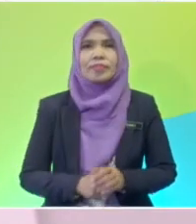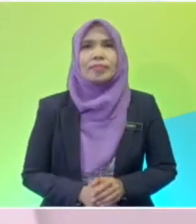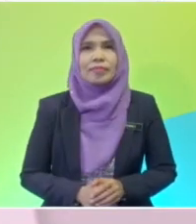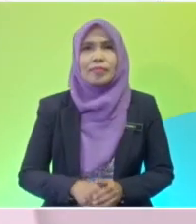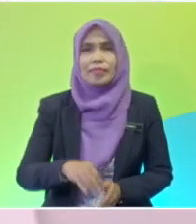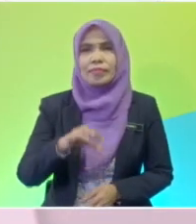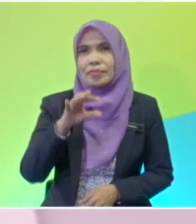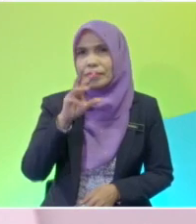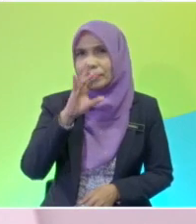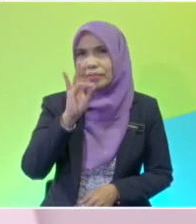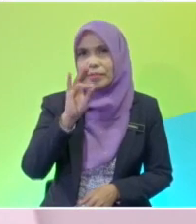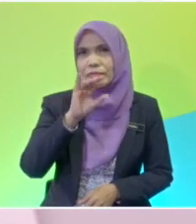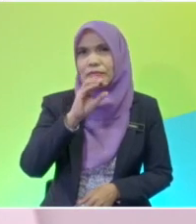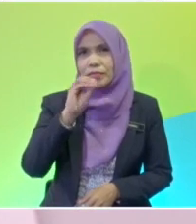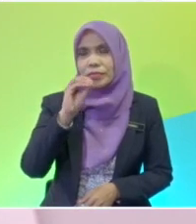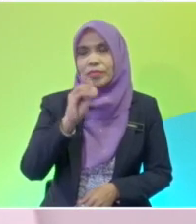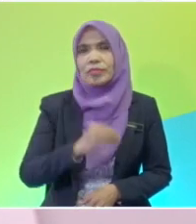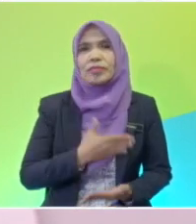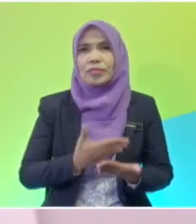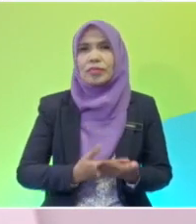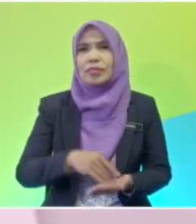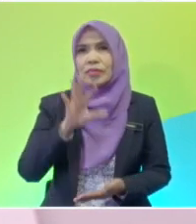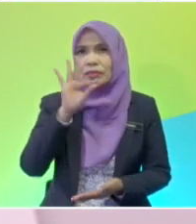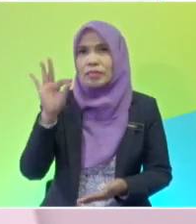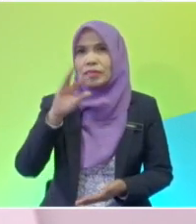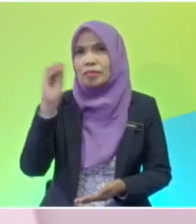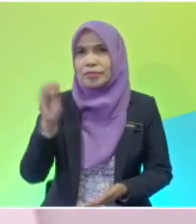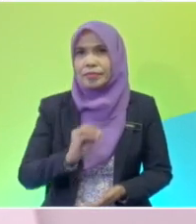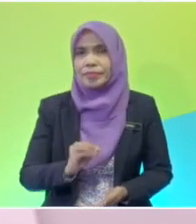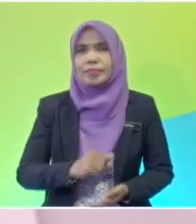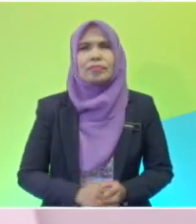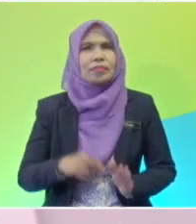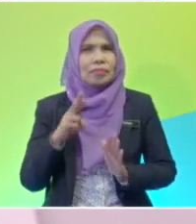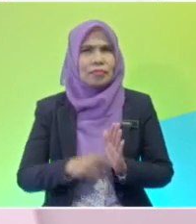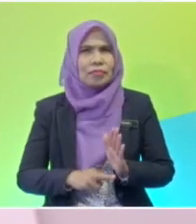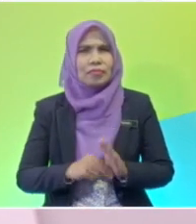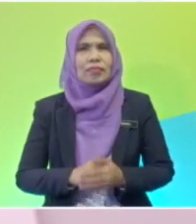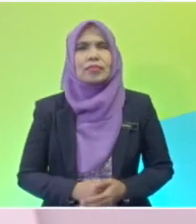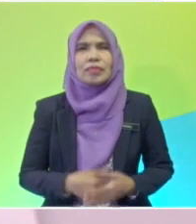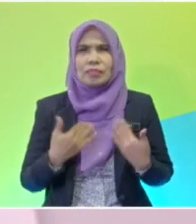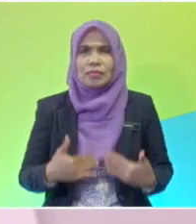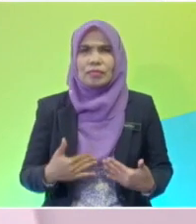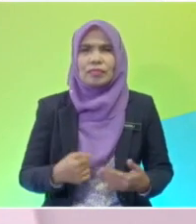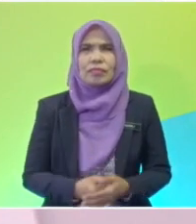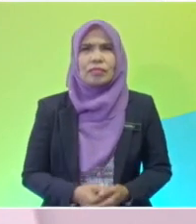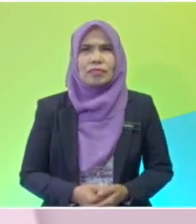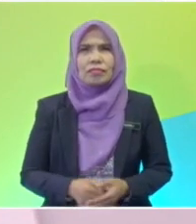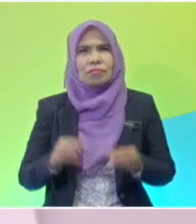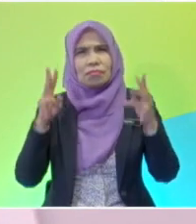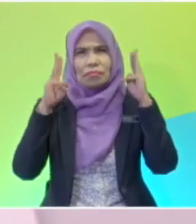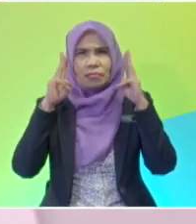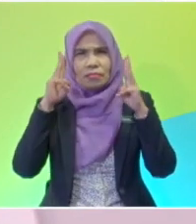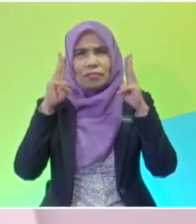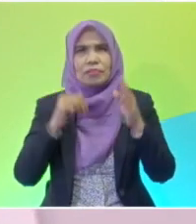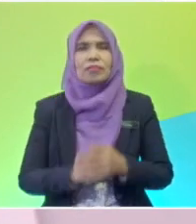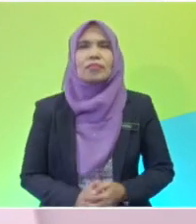70 hingga 9900 murid ini dia sangat rendah diri di bimbang rasa bersalah resah cemas